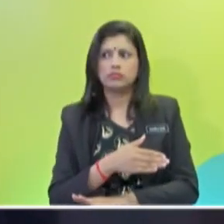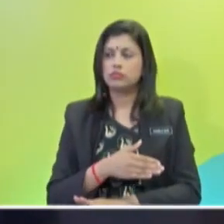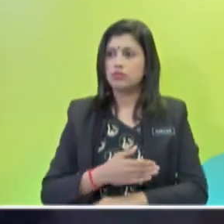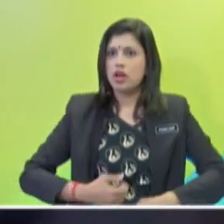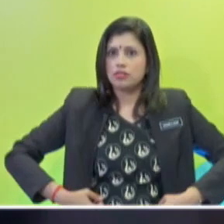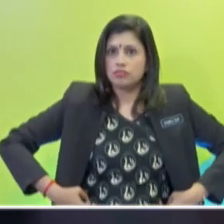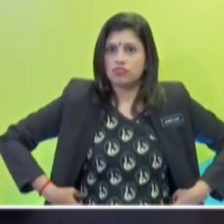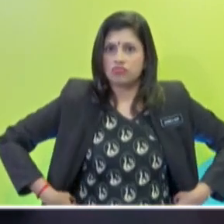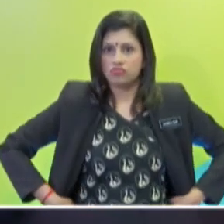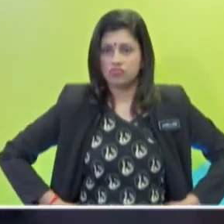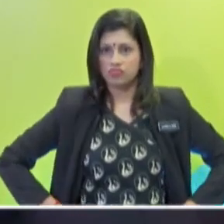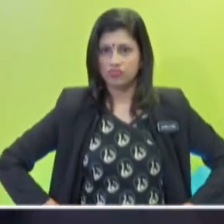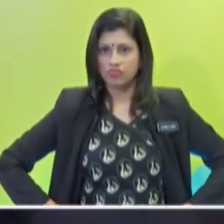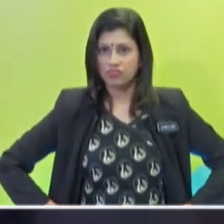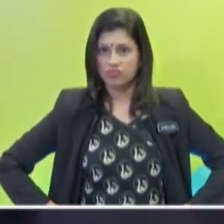Amboi.